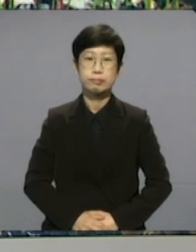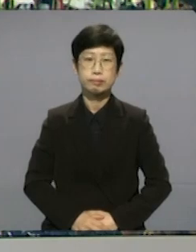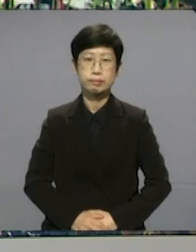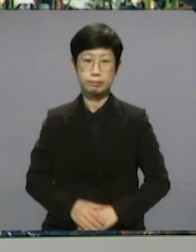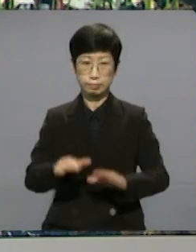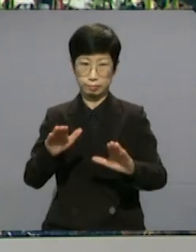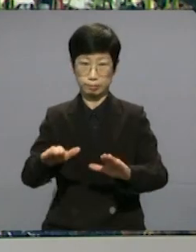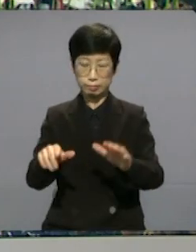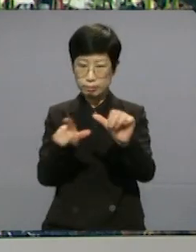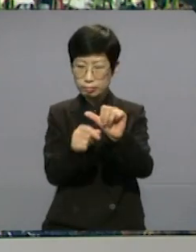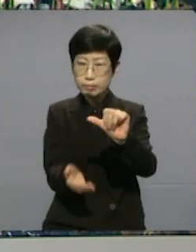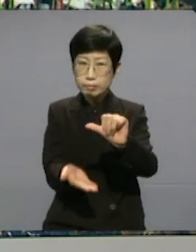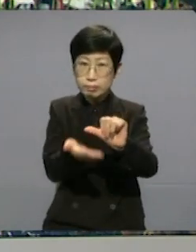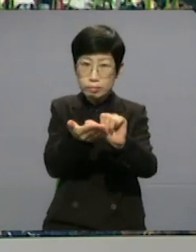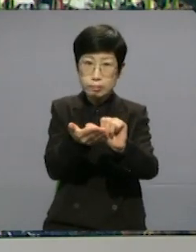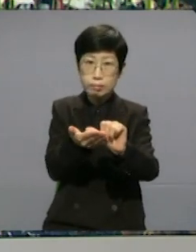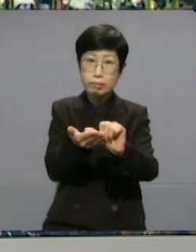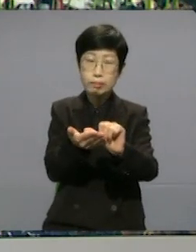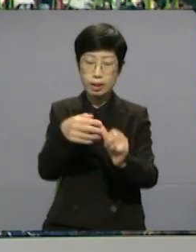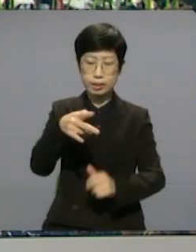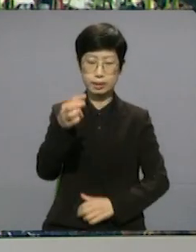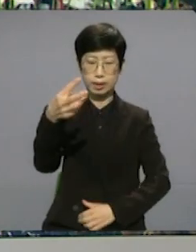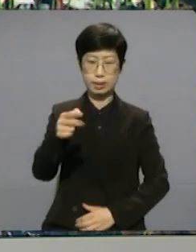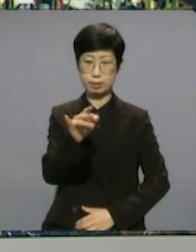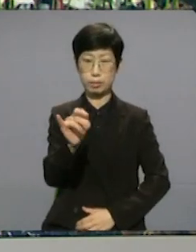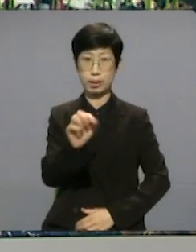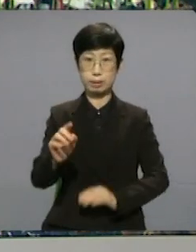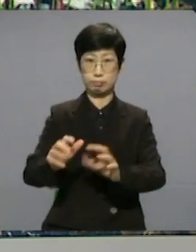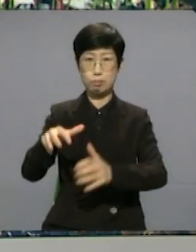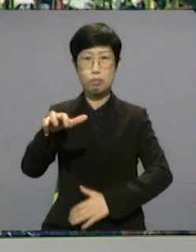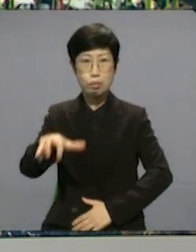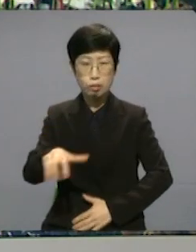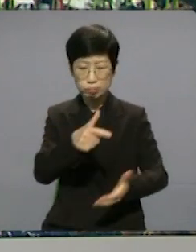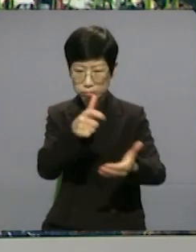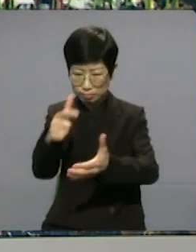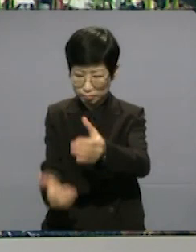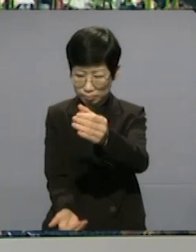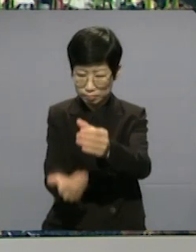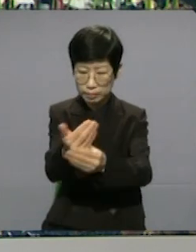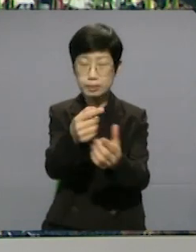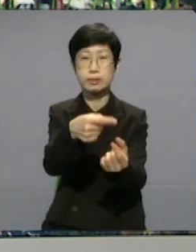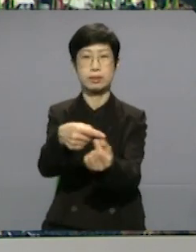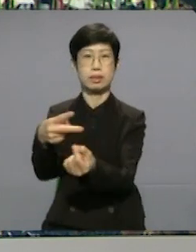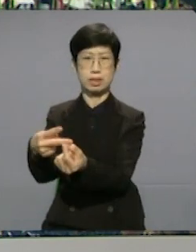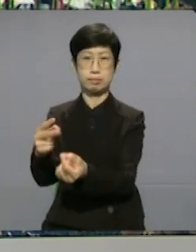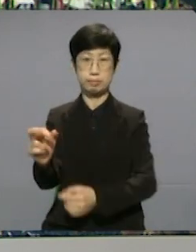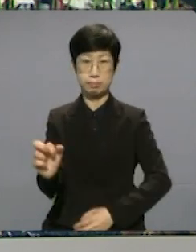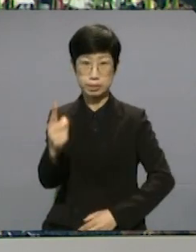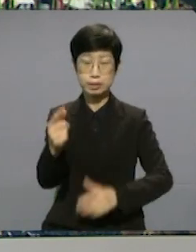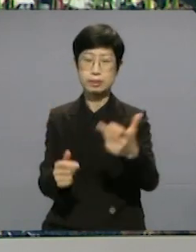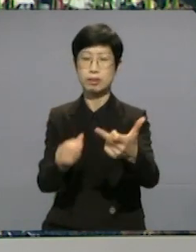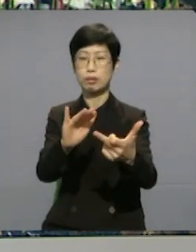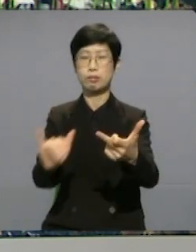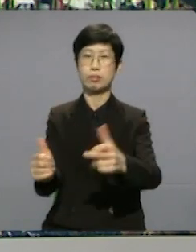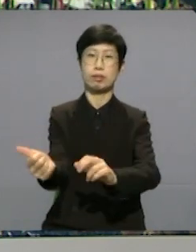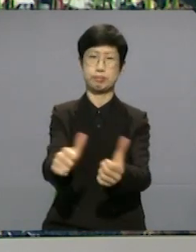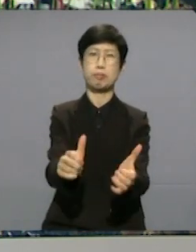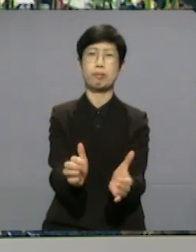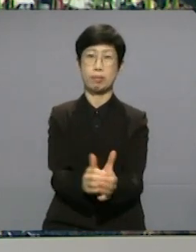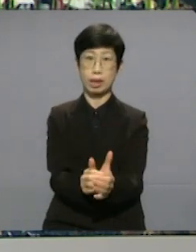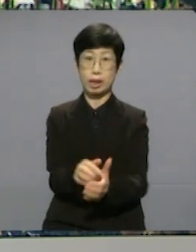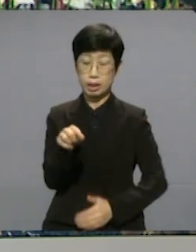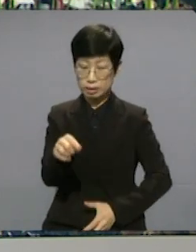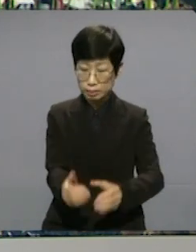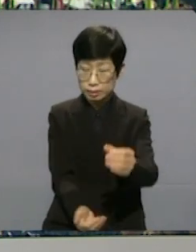이번 달 초 동유럽 국가 세르비아에서는 두 건의 총기 난사 사건으로 17명이 숨졌습니다